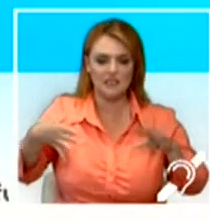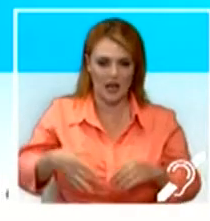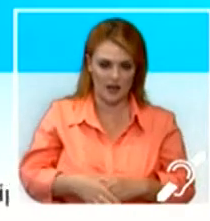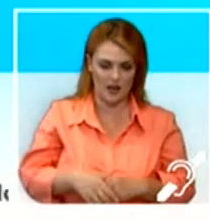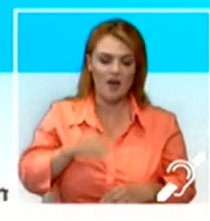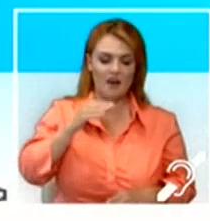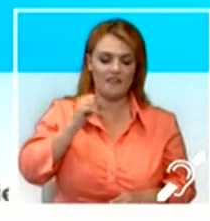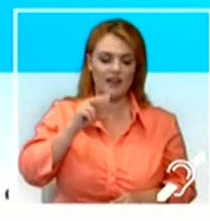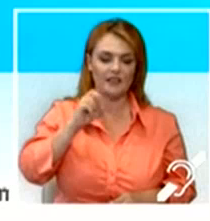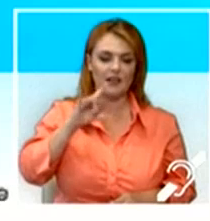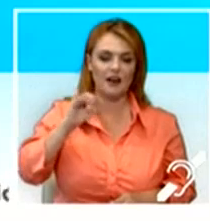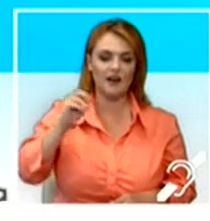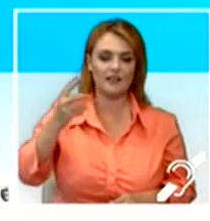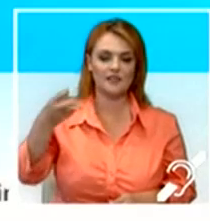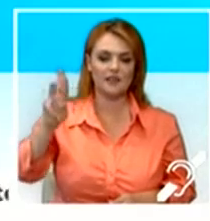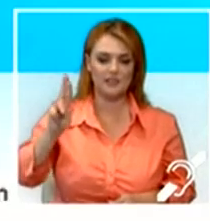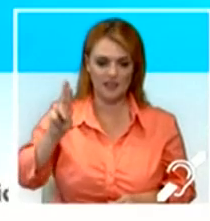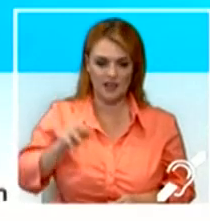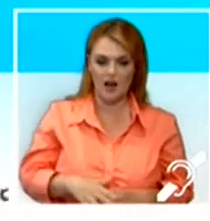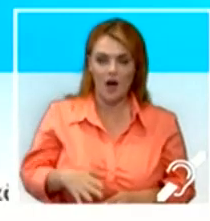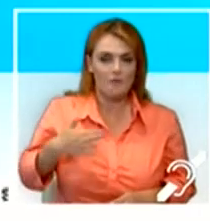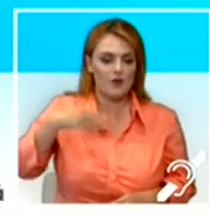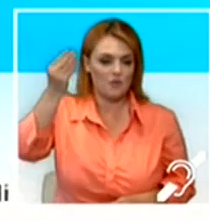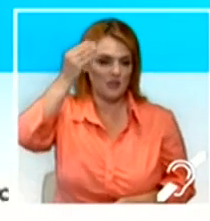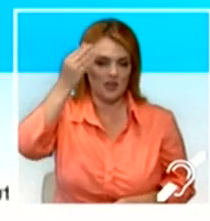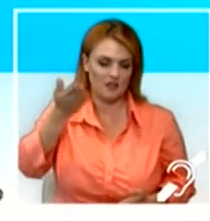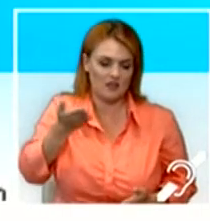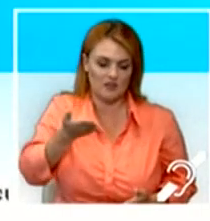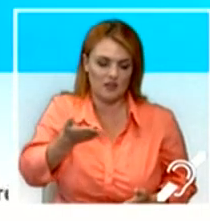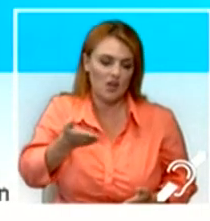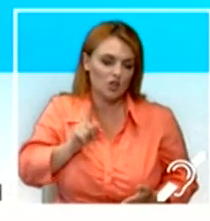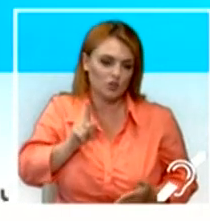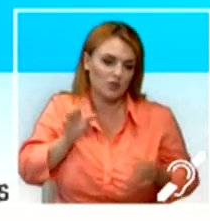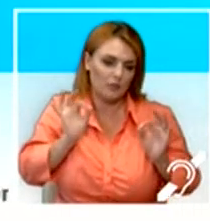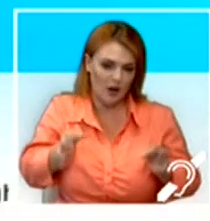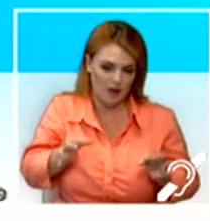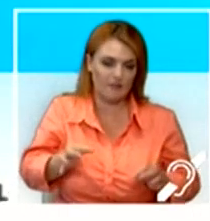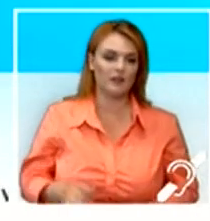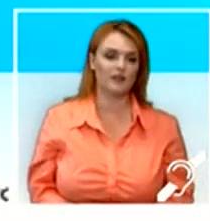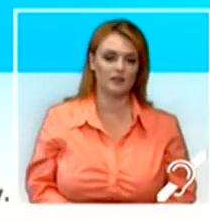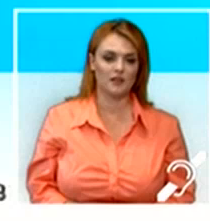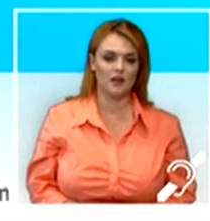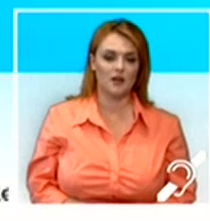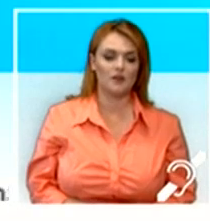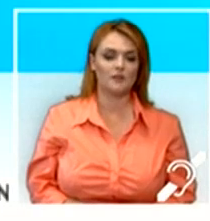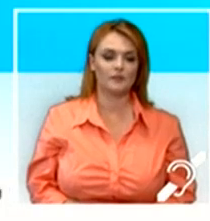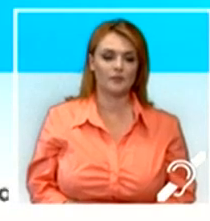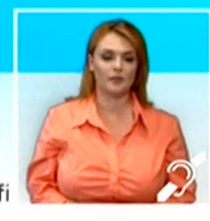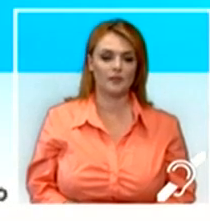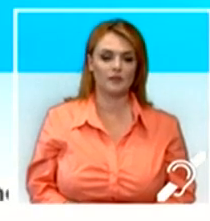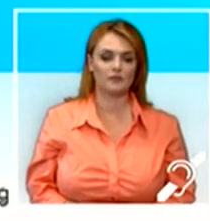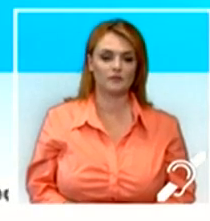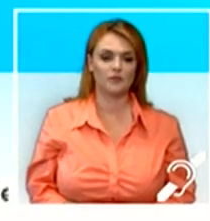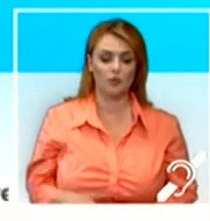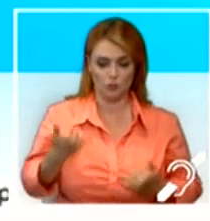стране будет носить некий характер федеративного распределения. У нас уже есть один